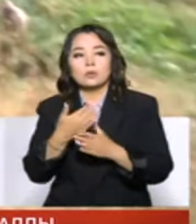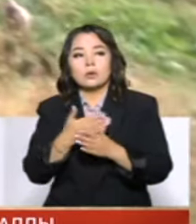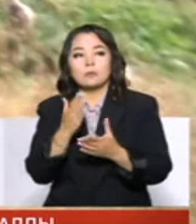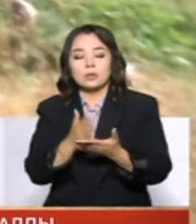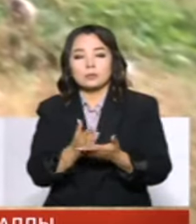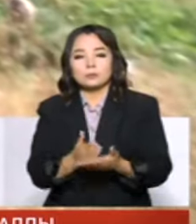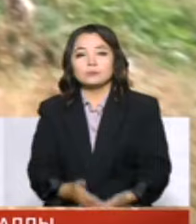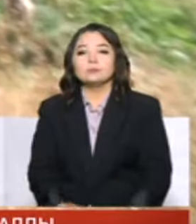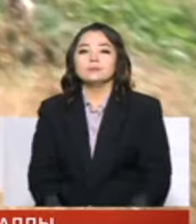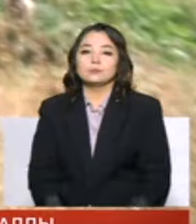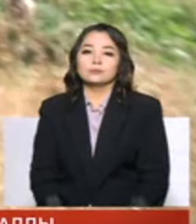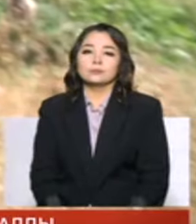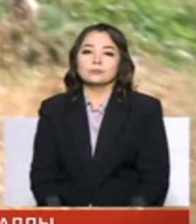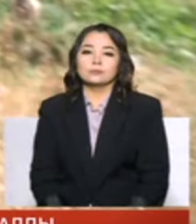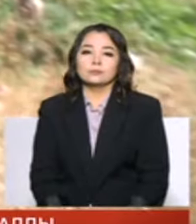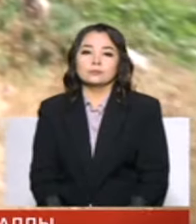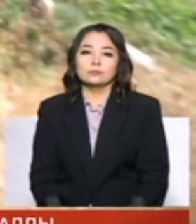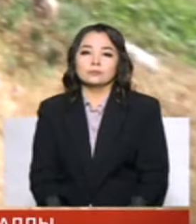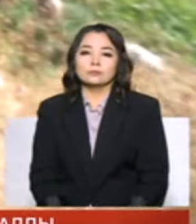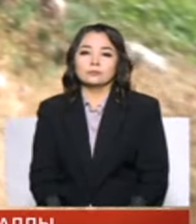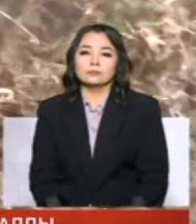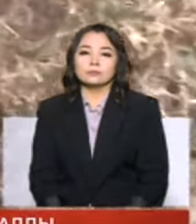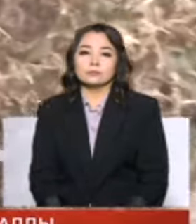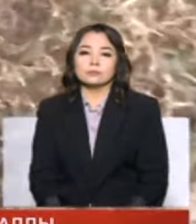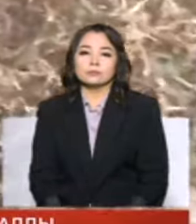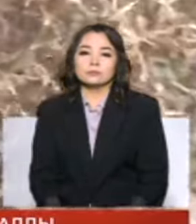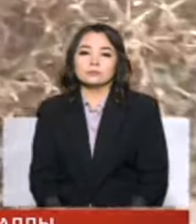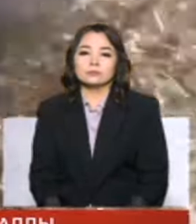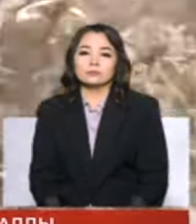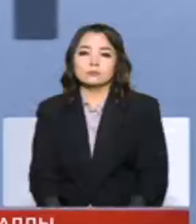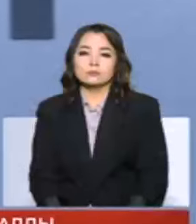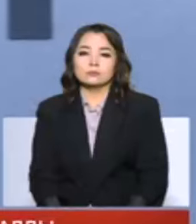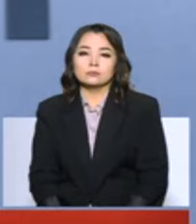Қуаныш Қанатұлы аймақтағы тілшілер көмегімен Қазақстан ұлттық арнасы.